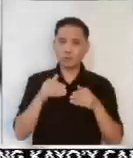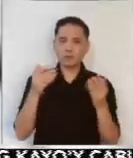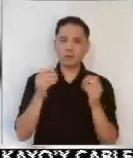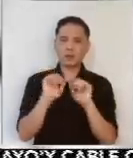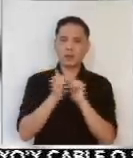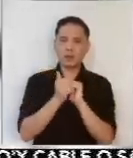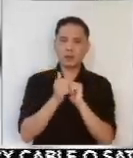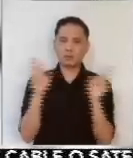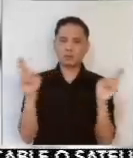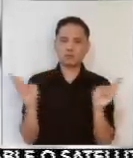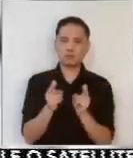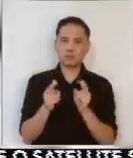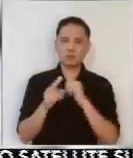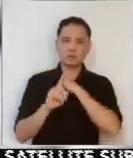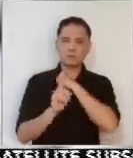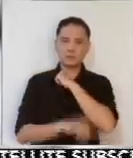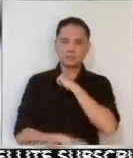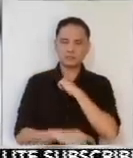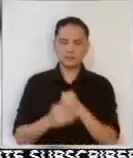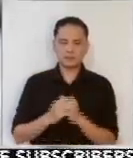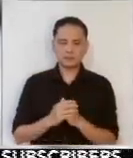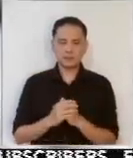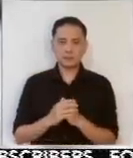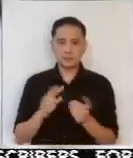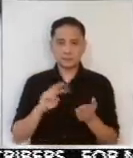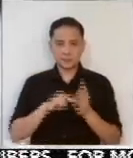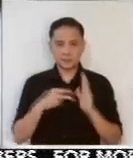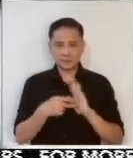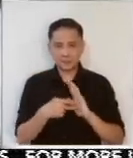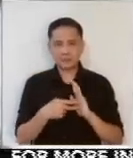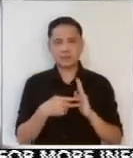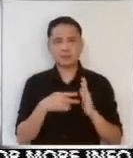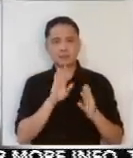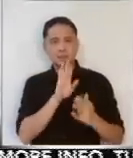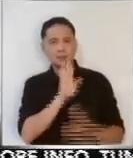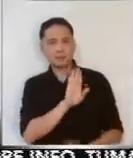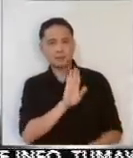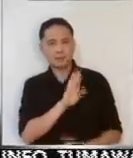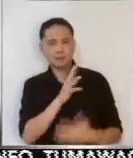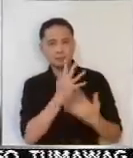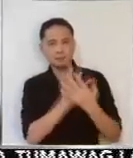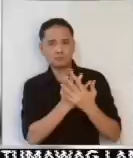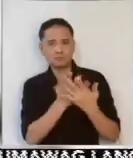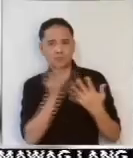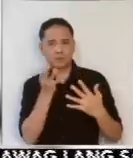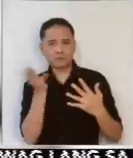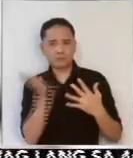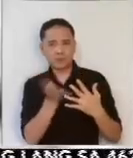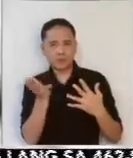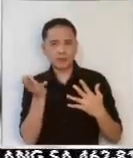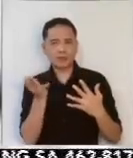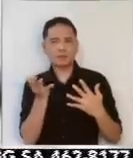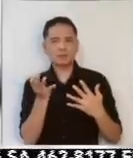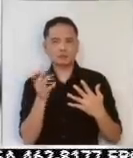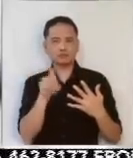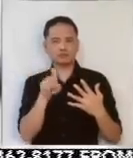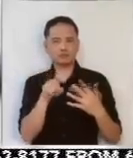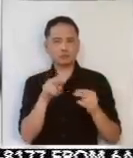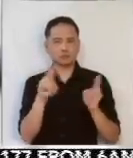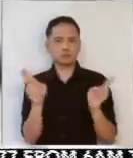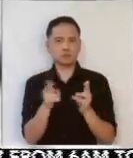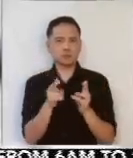sabihin, yung conviction stays, he remains convicted of the crime, except that hindi niya na kailangang